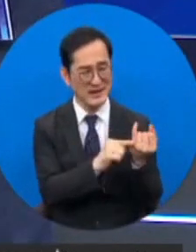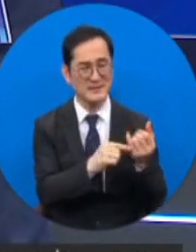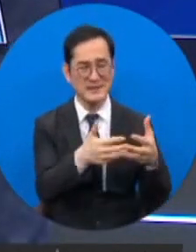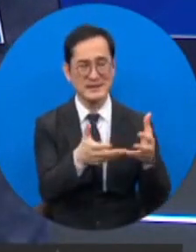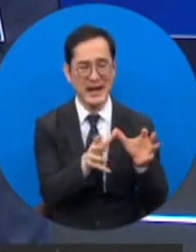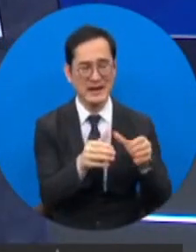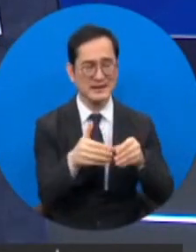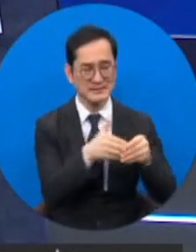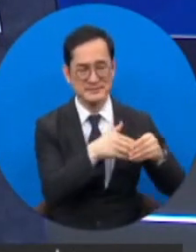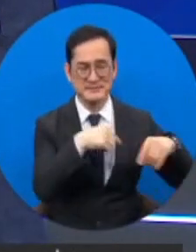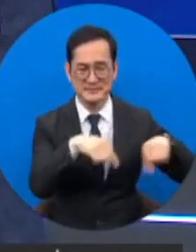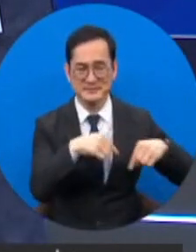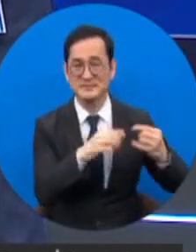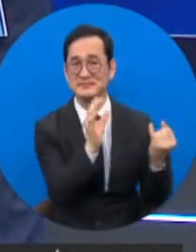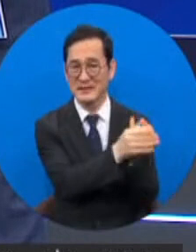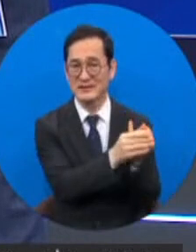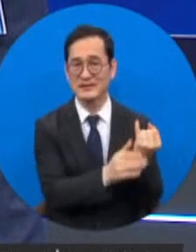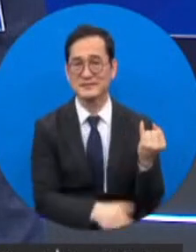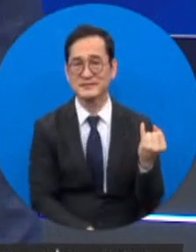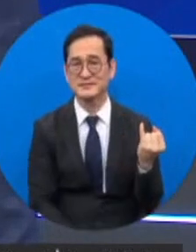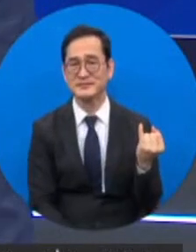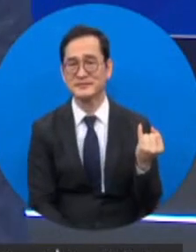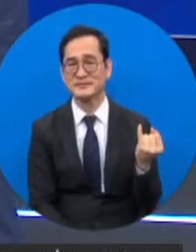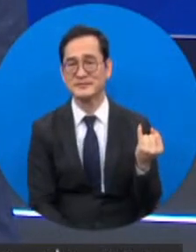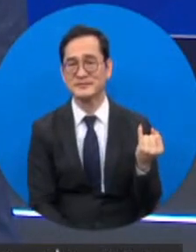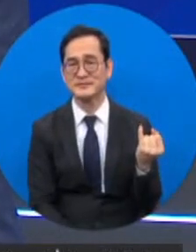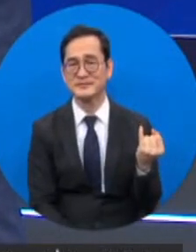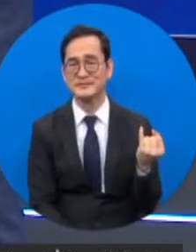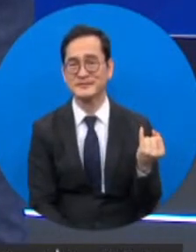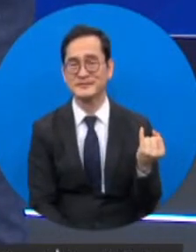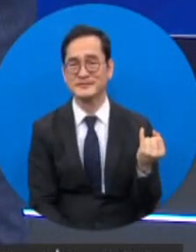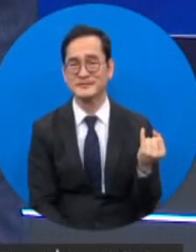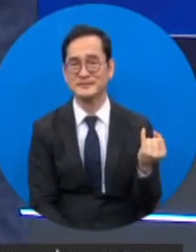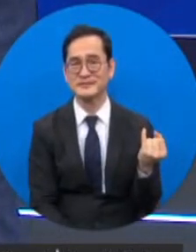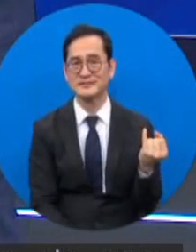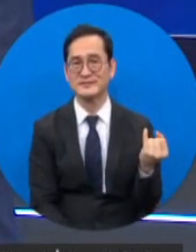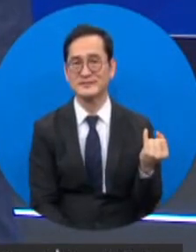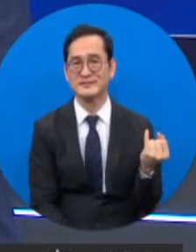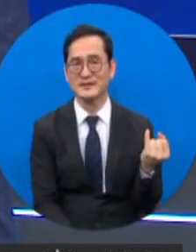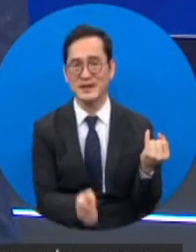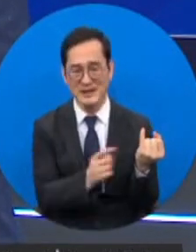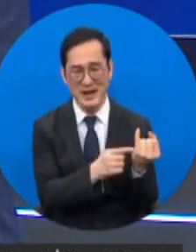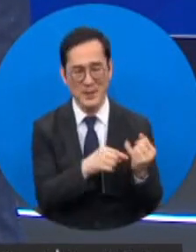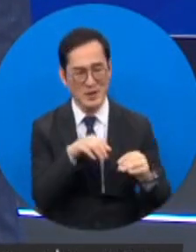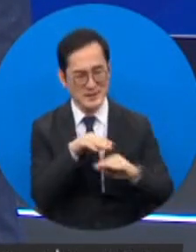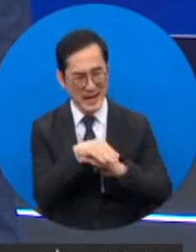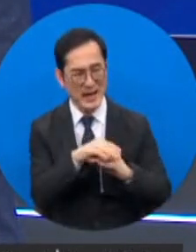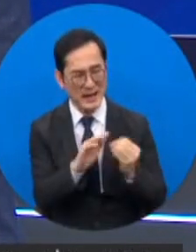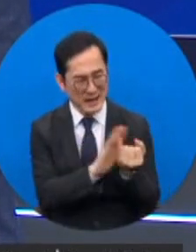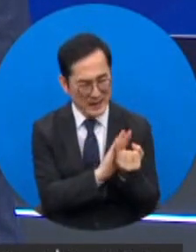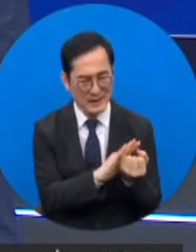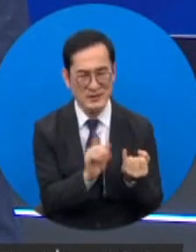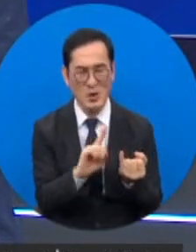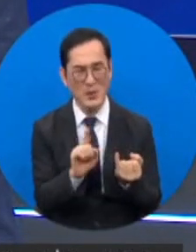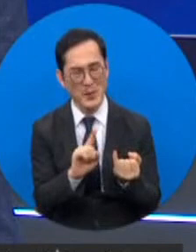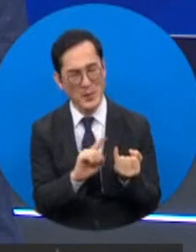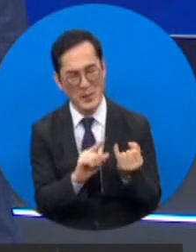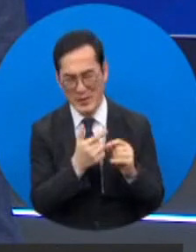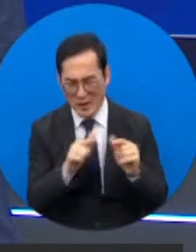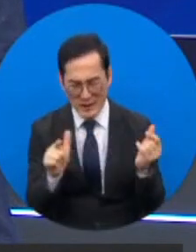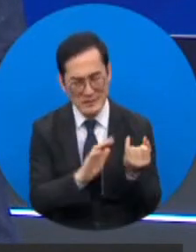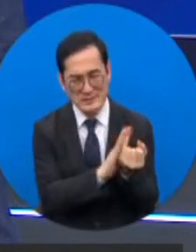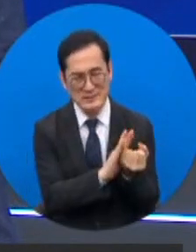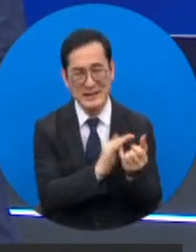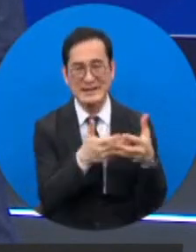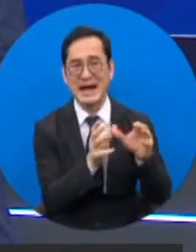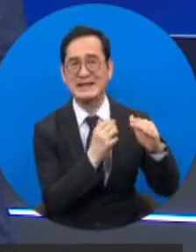파격적인 만큼 그만큼 관심도 솔리드 보니까 이런 저런 얘기도 많이 나오고 있습니다 박 위원장이 당대표